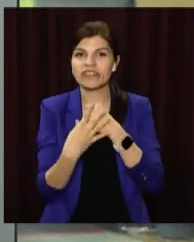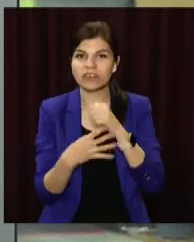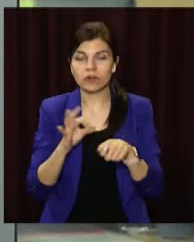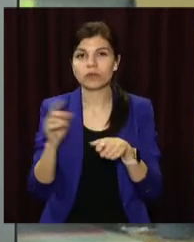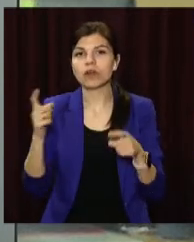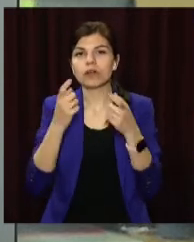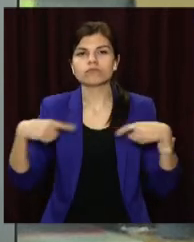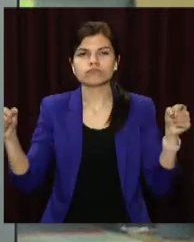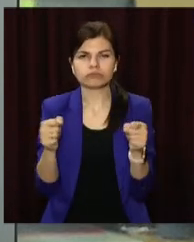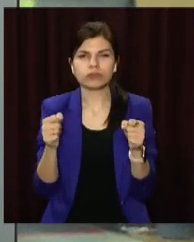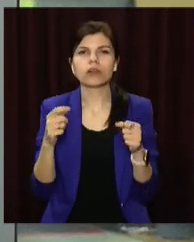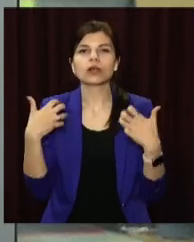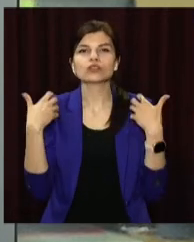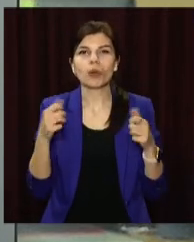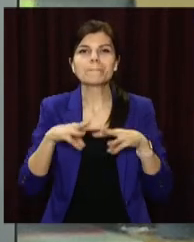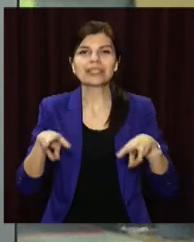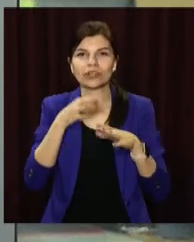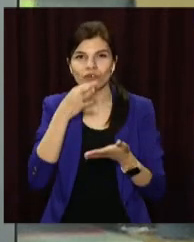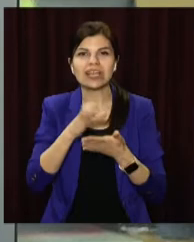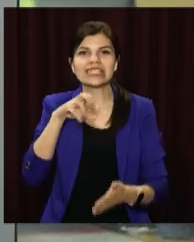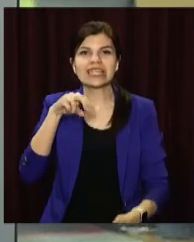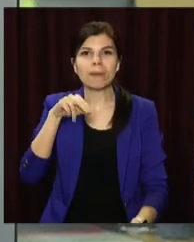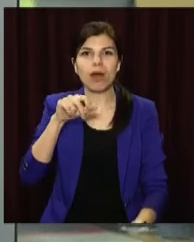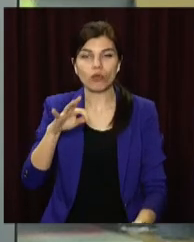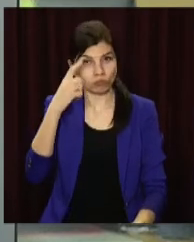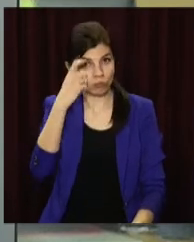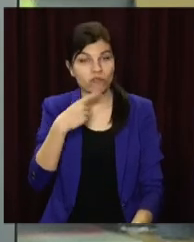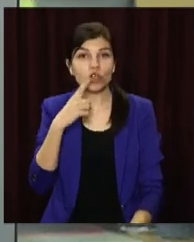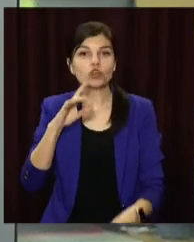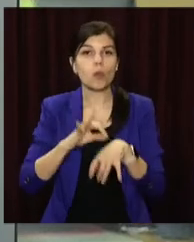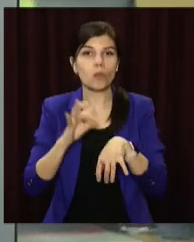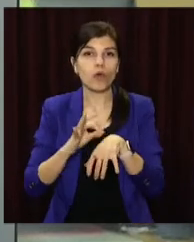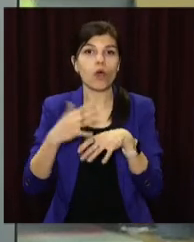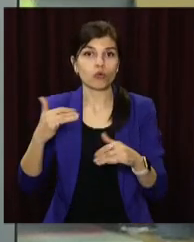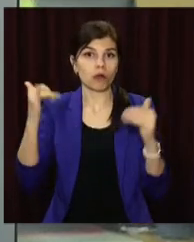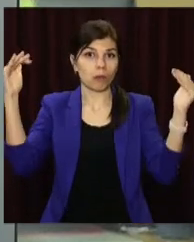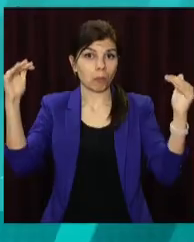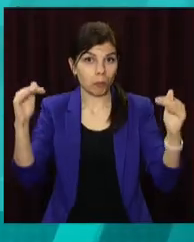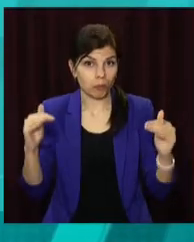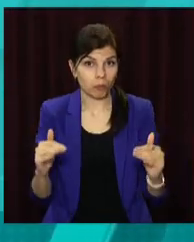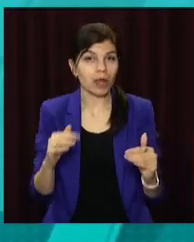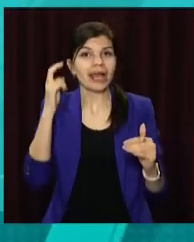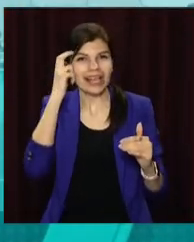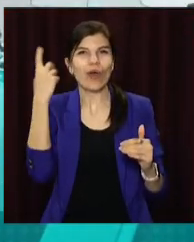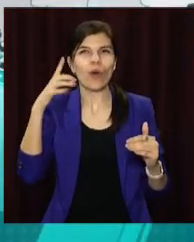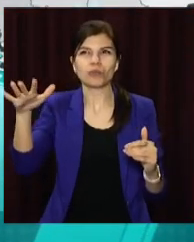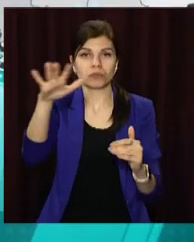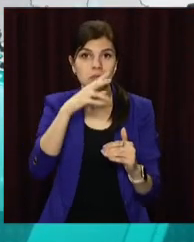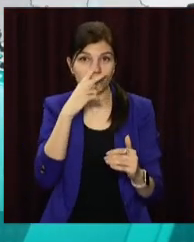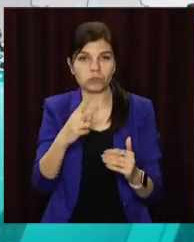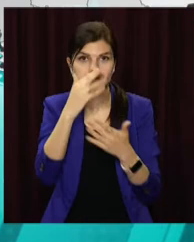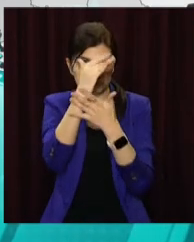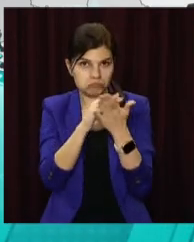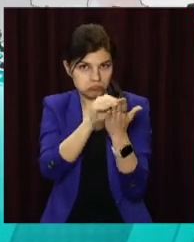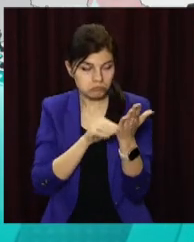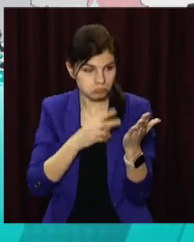заявив на брифінгу міністр охорони здоров'я Максим Степанов. Про те, що рівень захворюваності йде на спад у всіх областях та Києві, свідчать основні